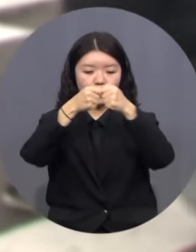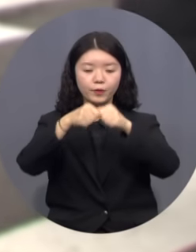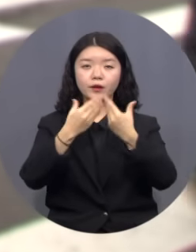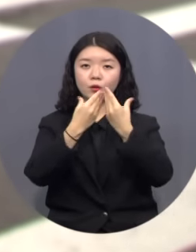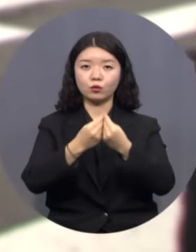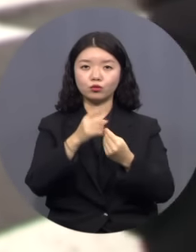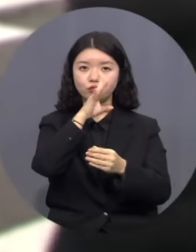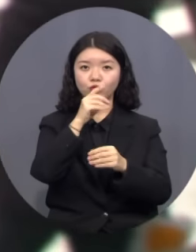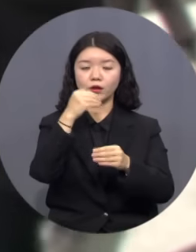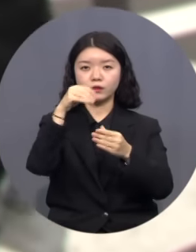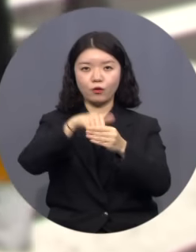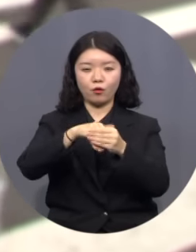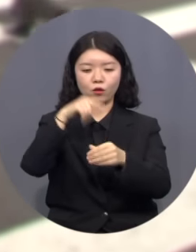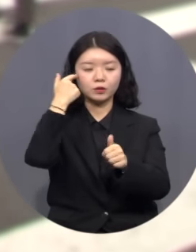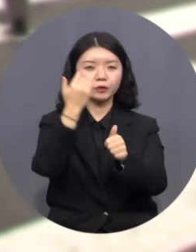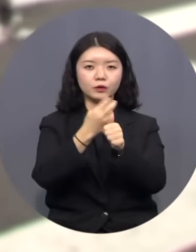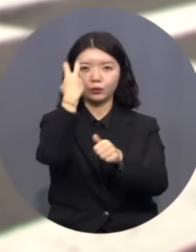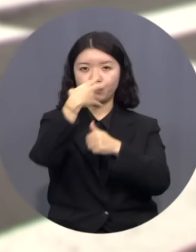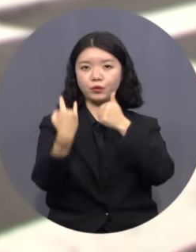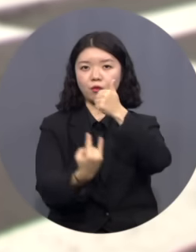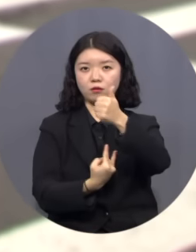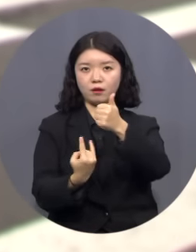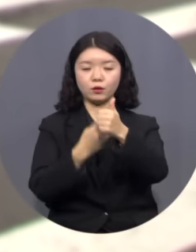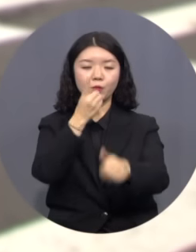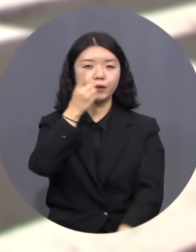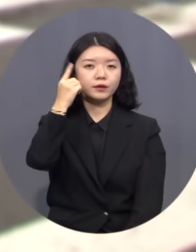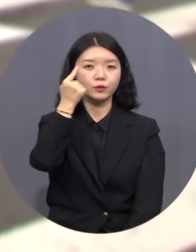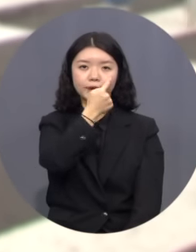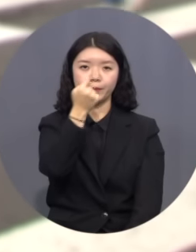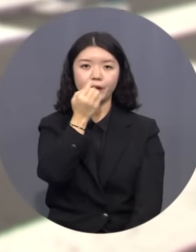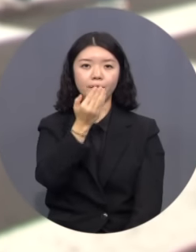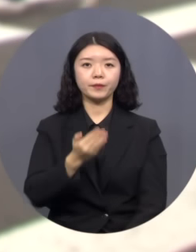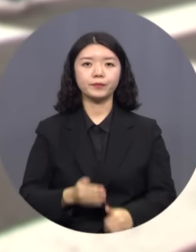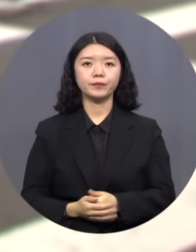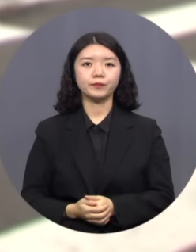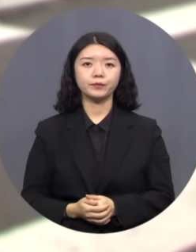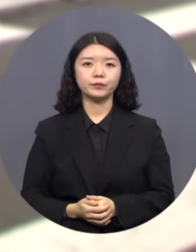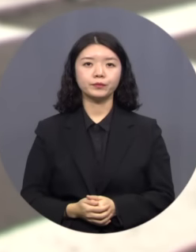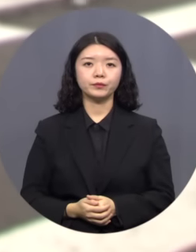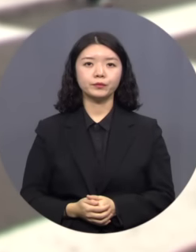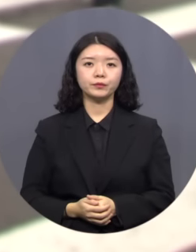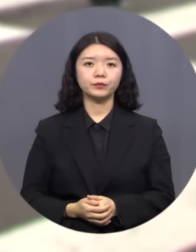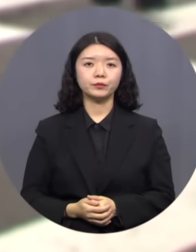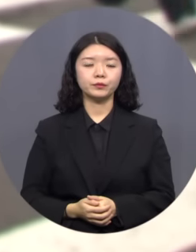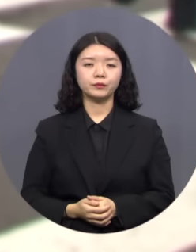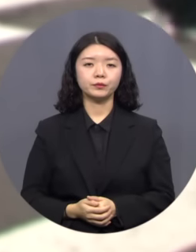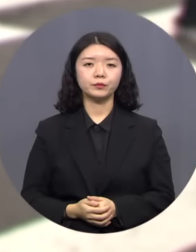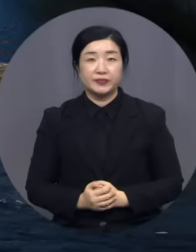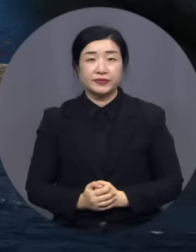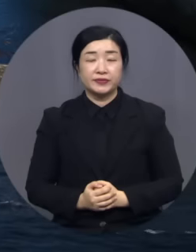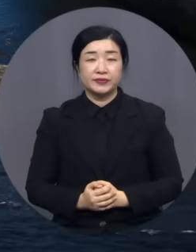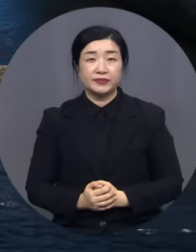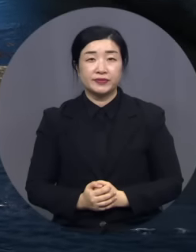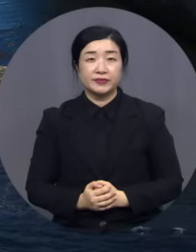중앙선거 여론조사 심의위원회 홈페이지에서 확인할 수 있습니다 MBC 뉴스 박지현입니다